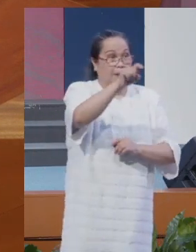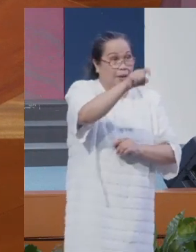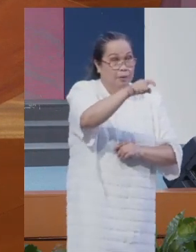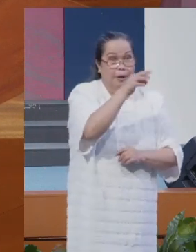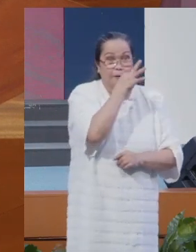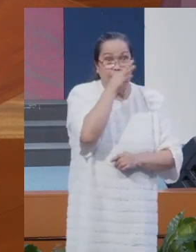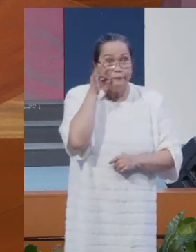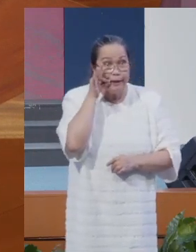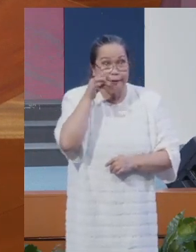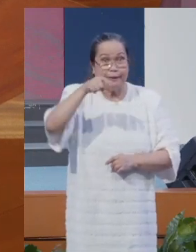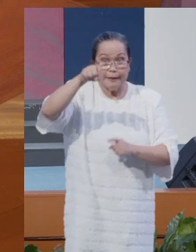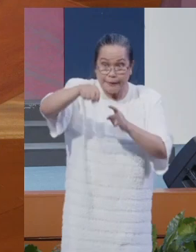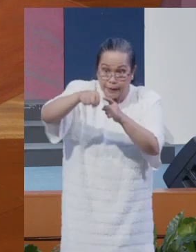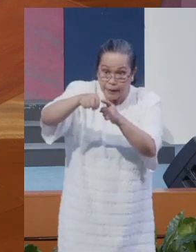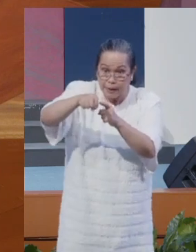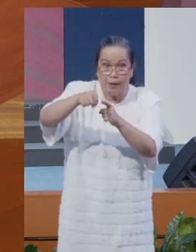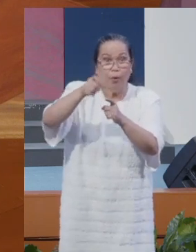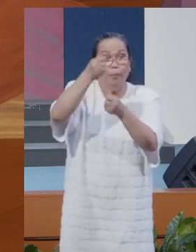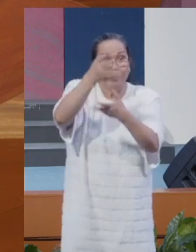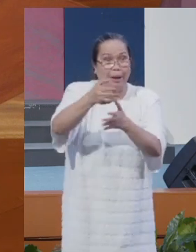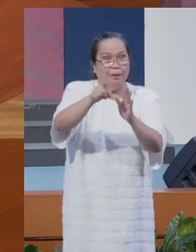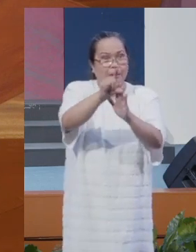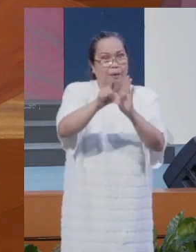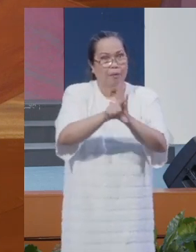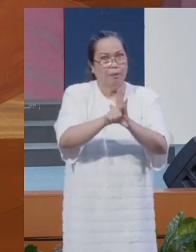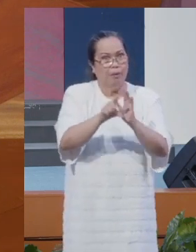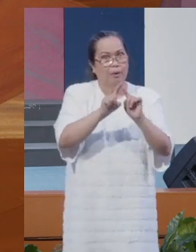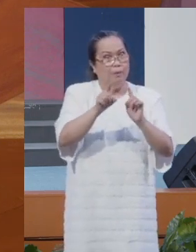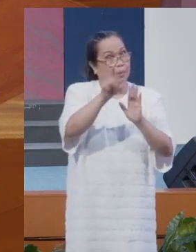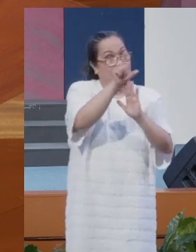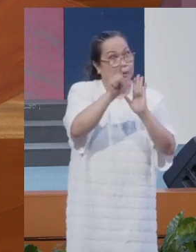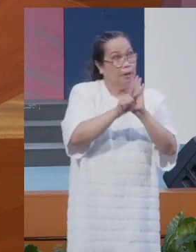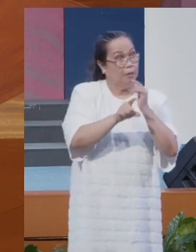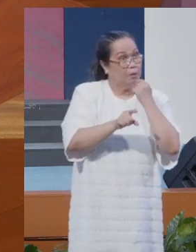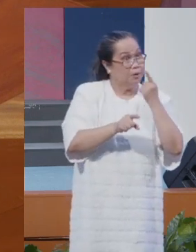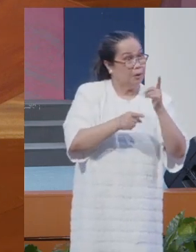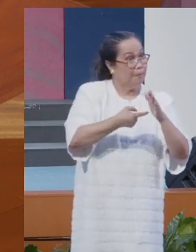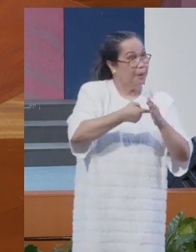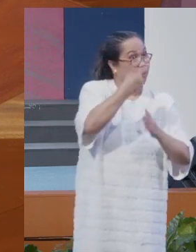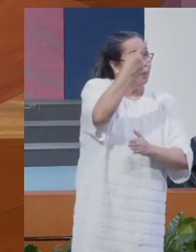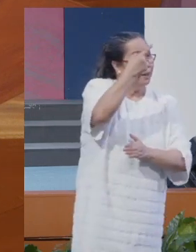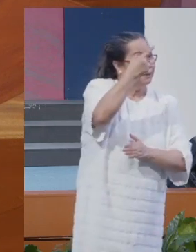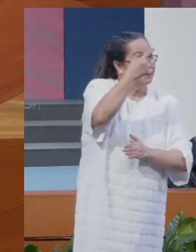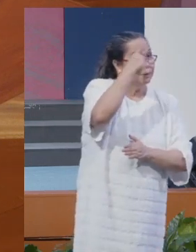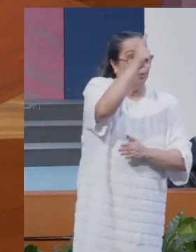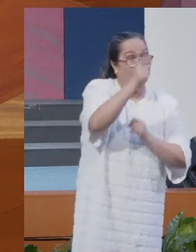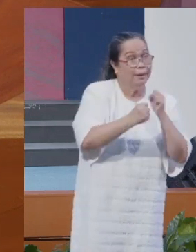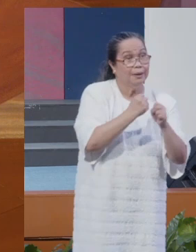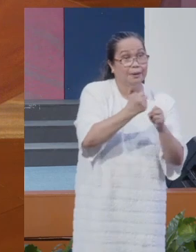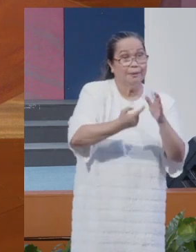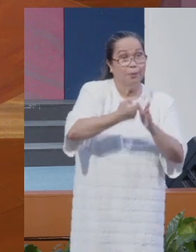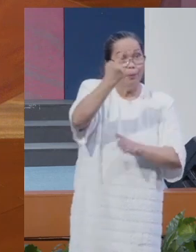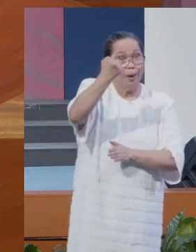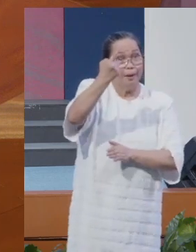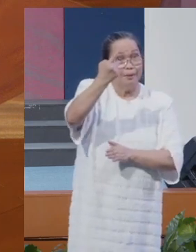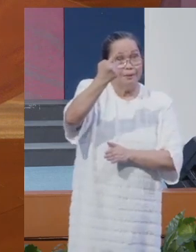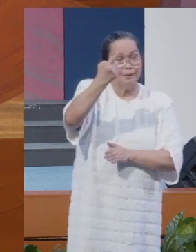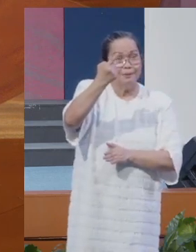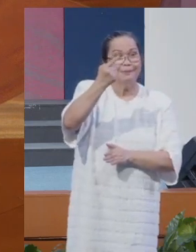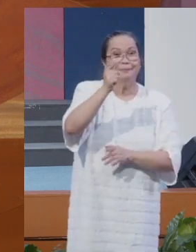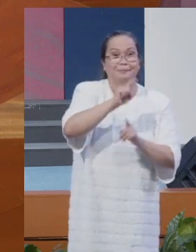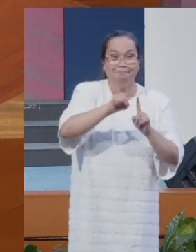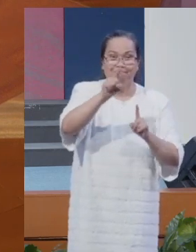mag-ayuno. Kailangan sundin ng batas. Pero ang sabi nga ng batas, minsan lang mag-aayuno sa isang taon. Kaya lang dinagdagan ito ng